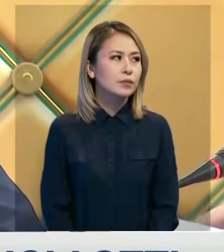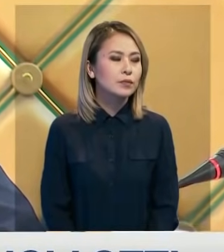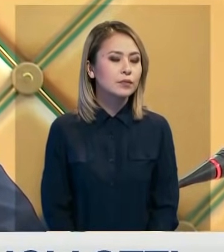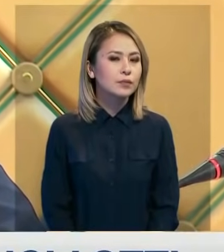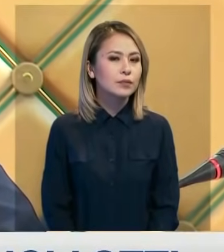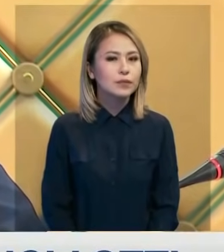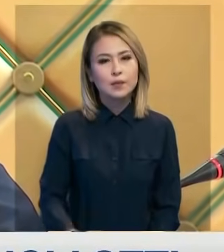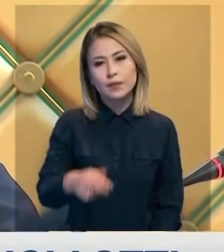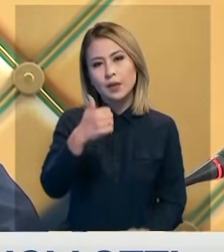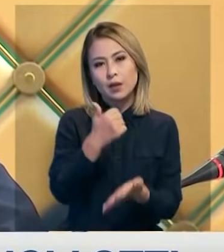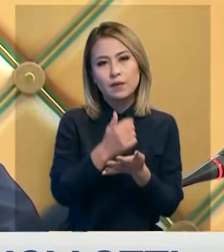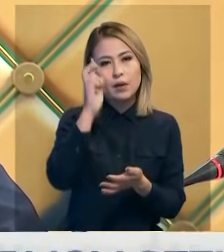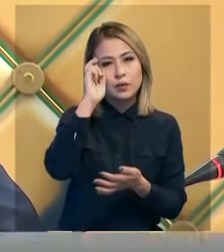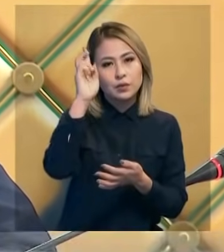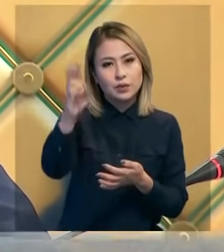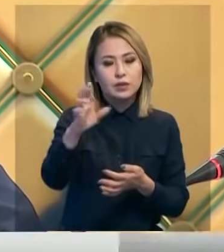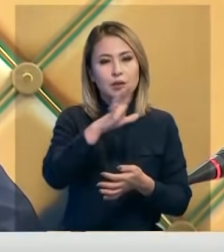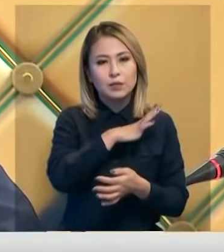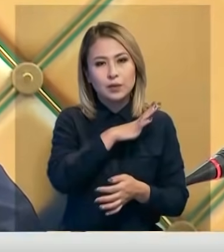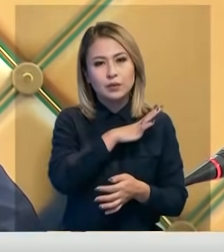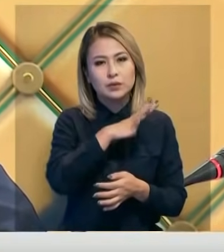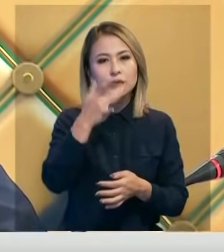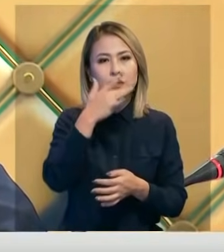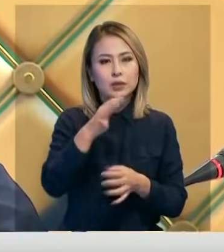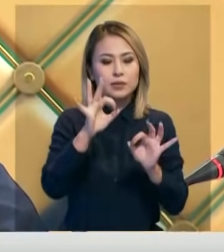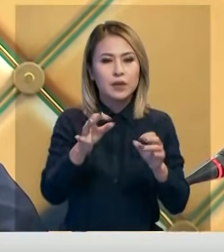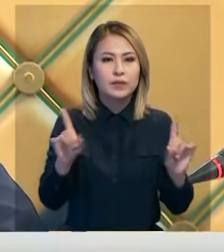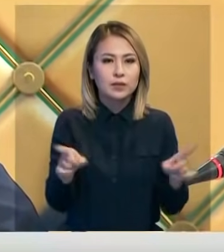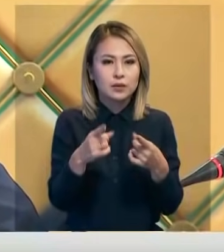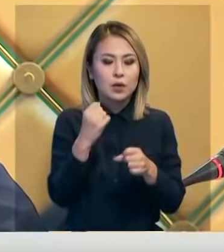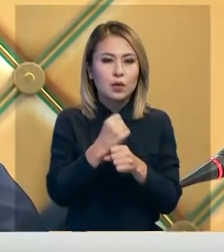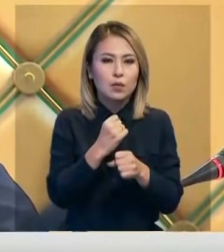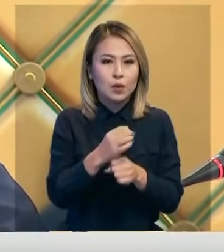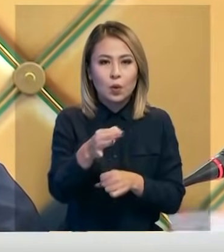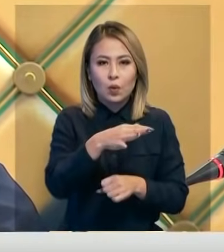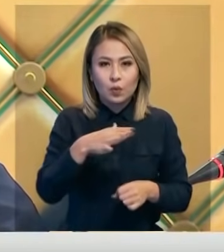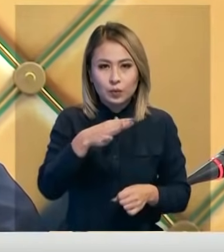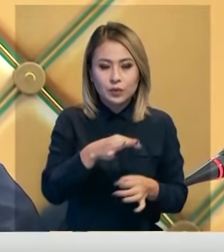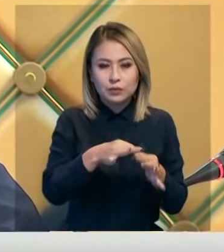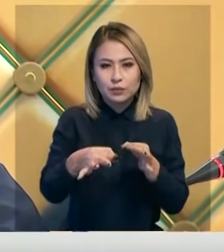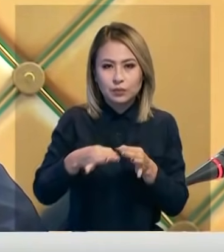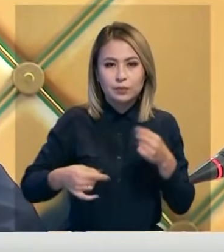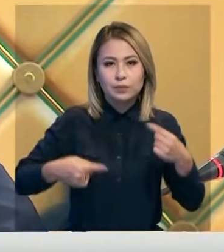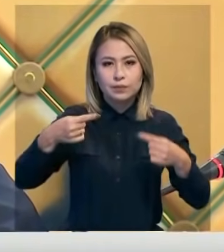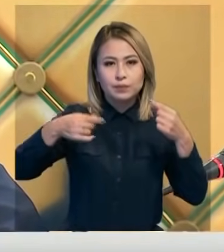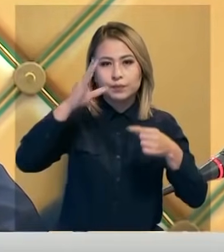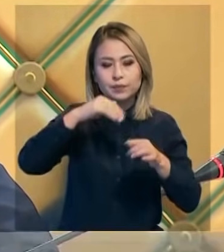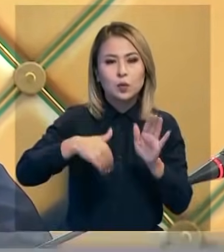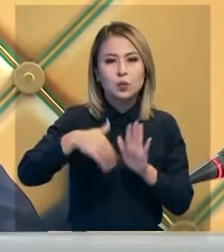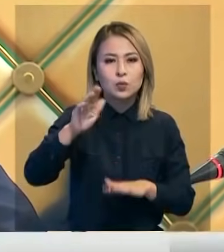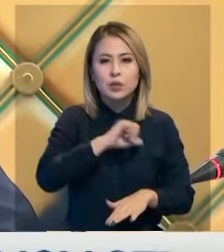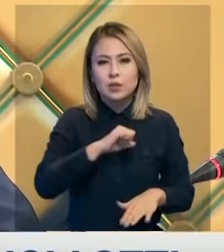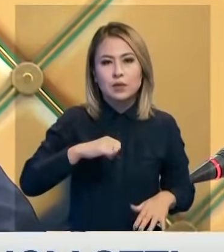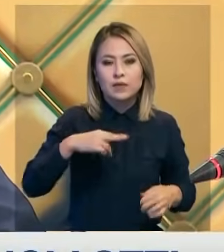Мемлекет басшысы өңірлік саясатты жетілдіруге, облыстардың әлеуетін және бәсеке қабілеттілігін арттыруға